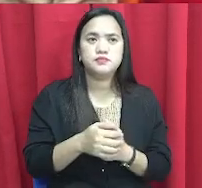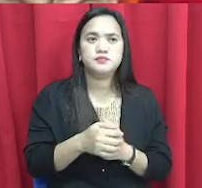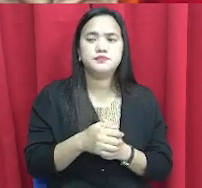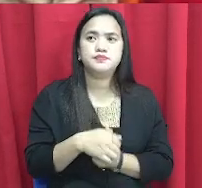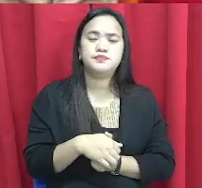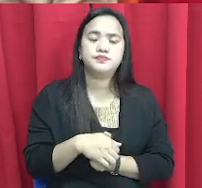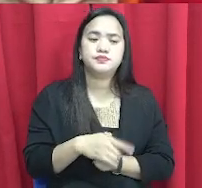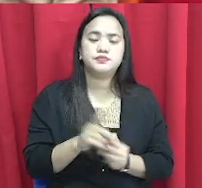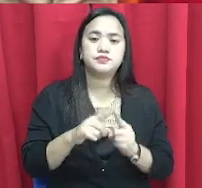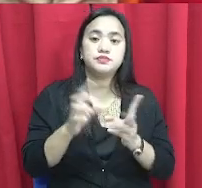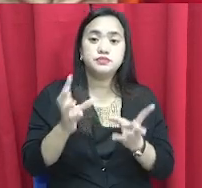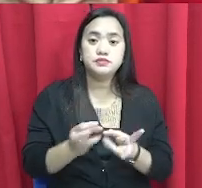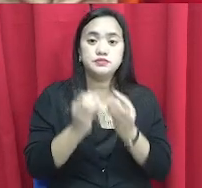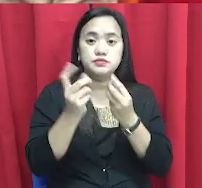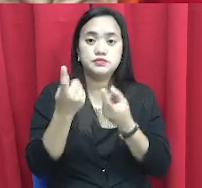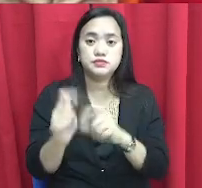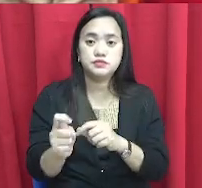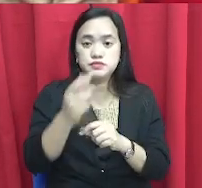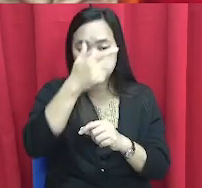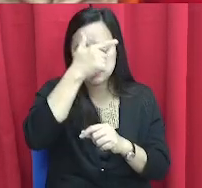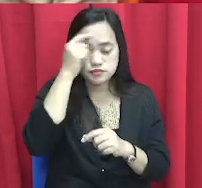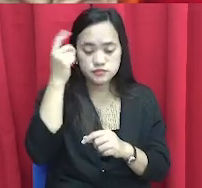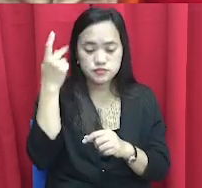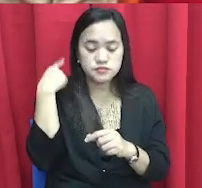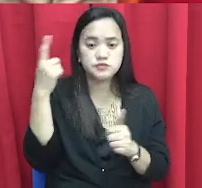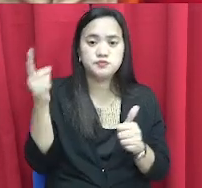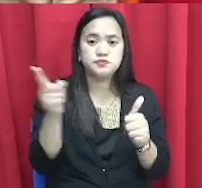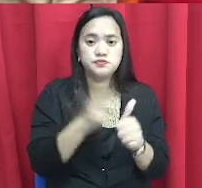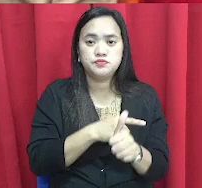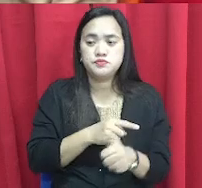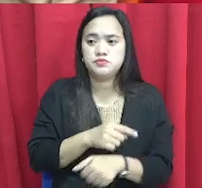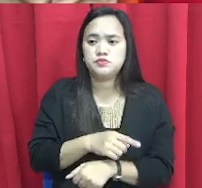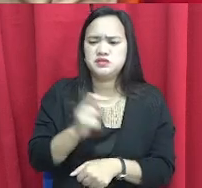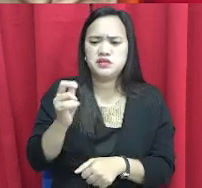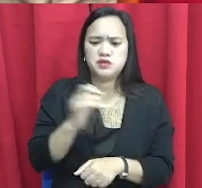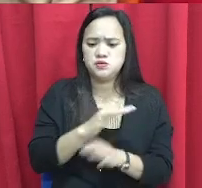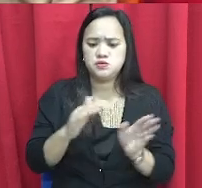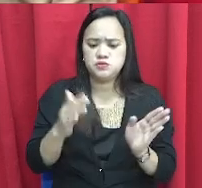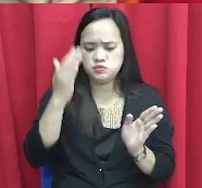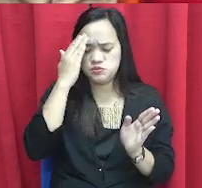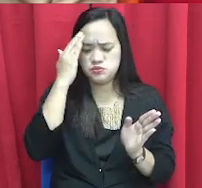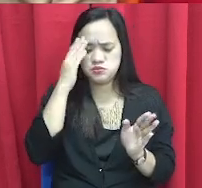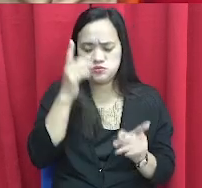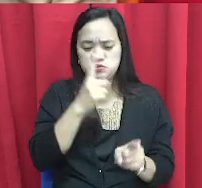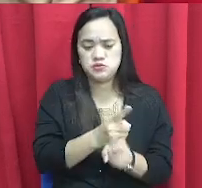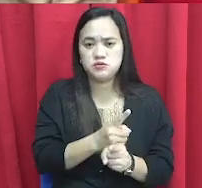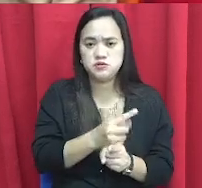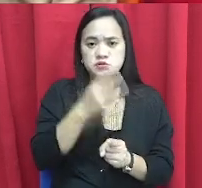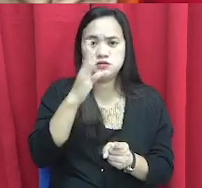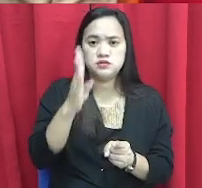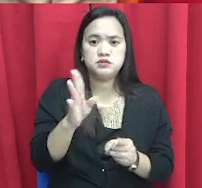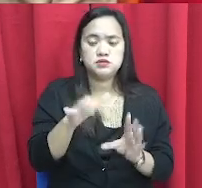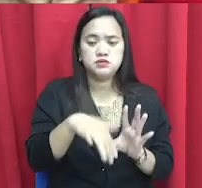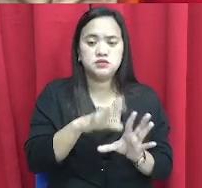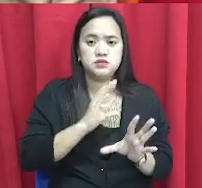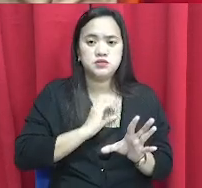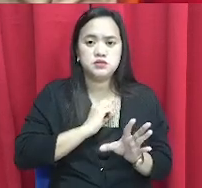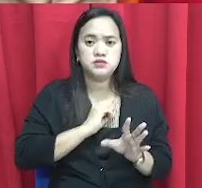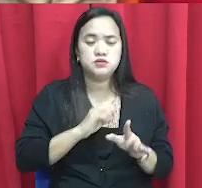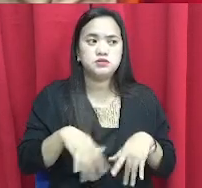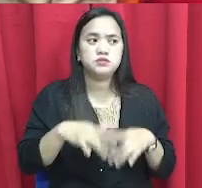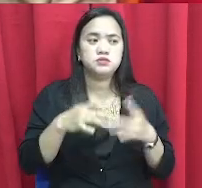kanilang tiwala sa Diyos sa kadil Anong unang-una hindi pa naman nila tunay nakilala ang Diyos kanina sabi ni sir Chris